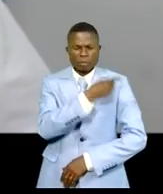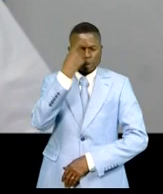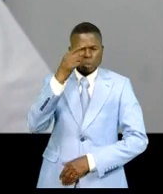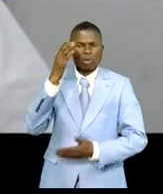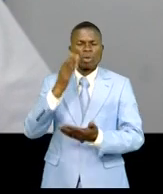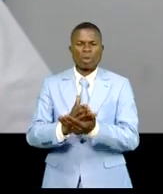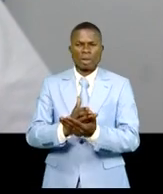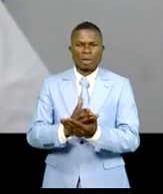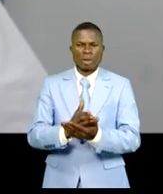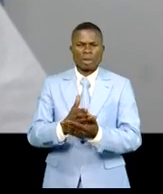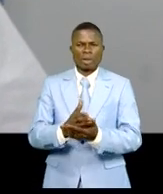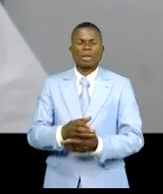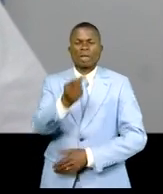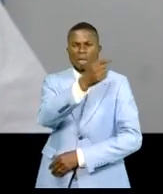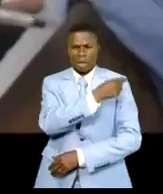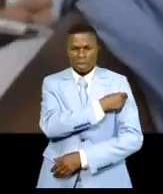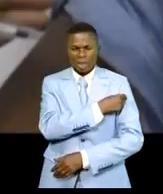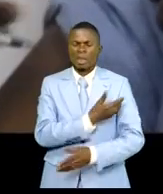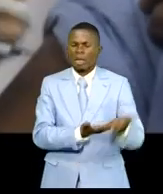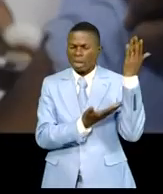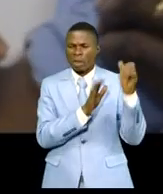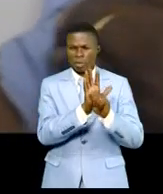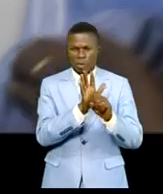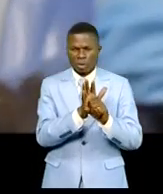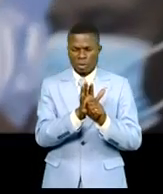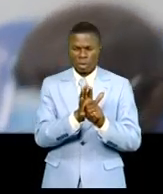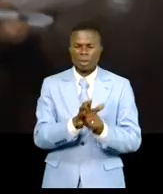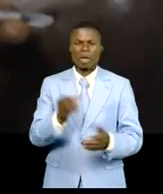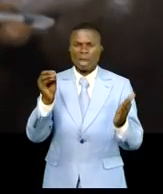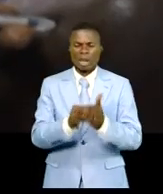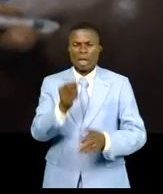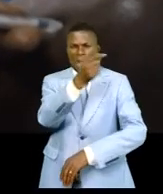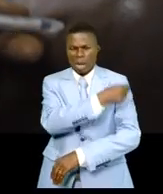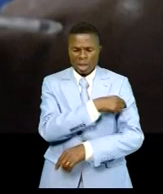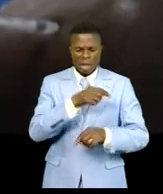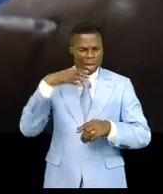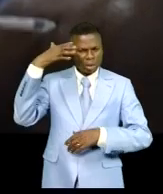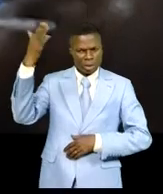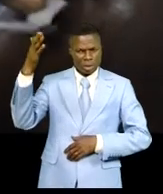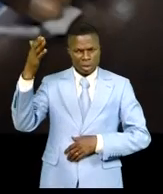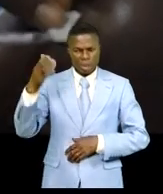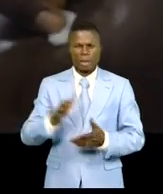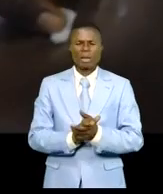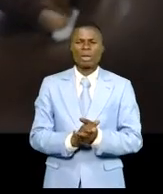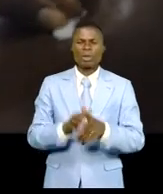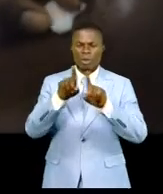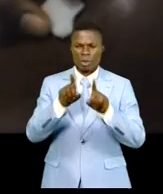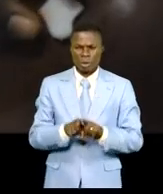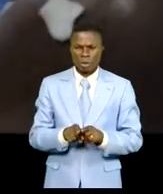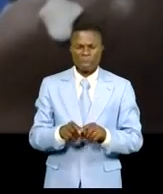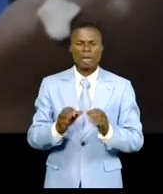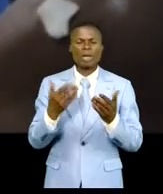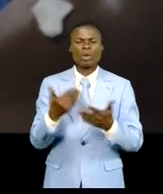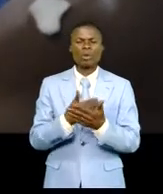parce qu'on nous a vaccinés quand nous étions enfants, on nous a vaccinés encore un peu plus tard quand c'était nécessaire. La nouveauté, c'est